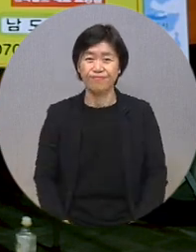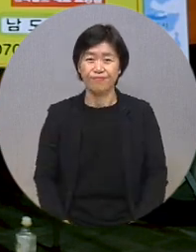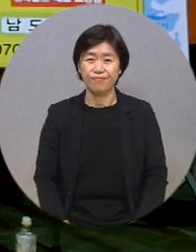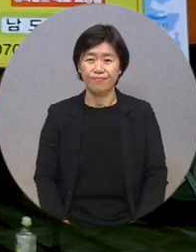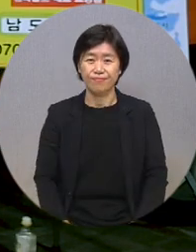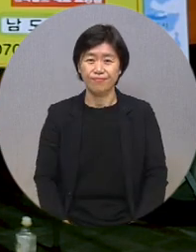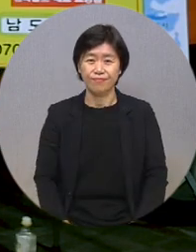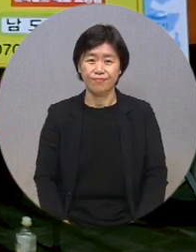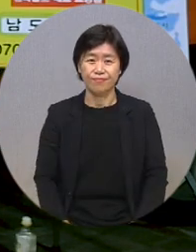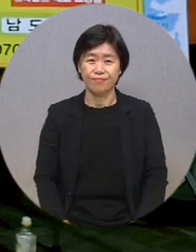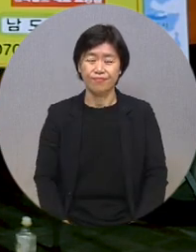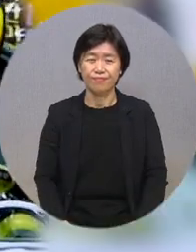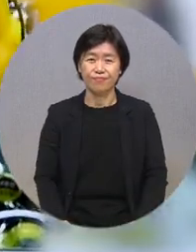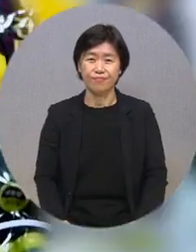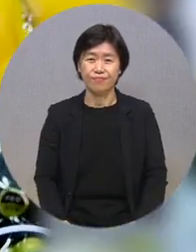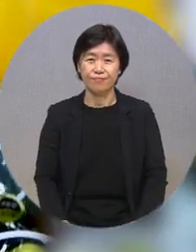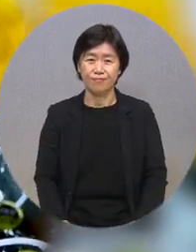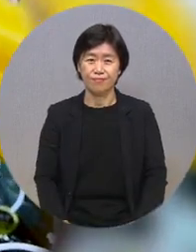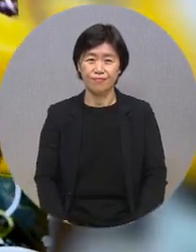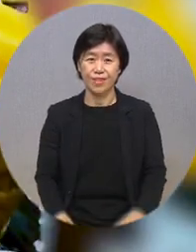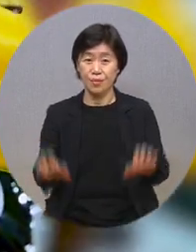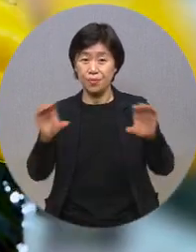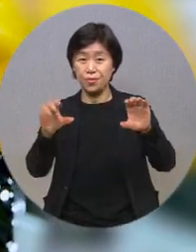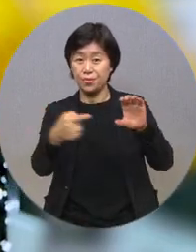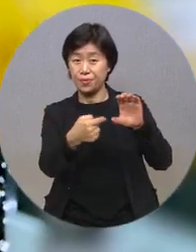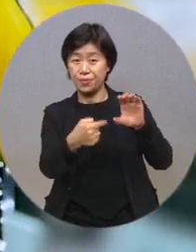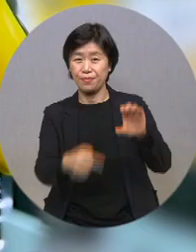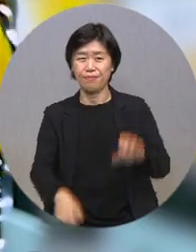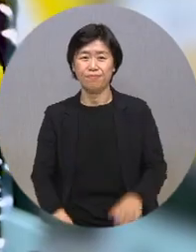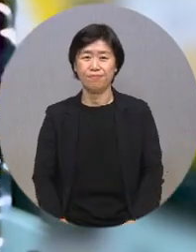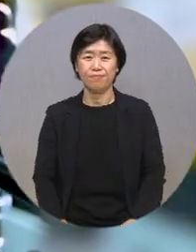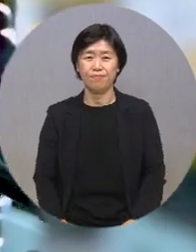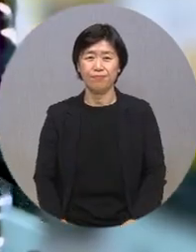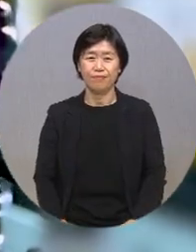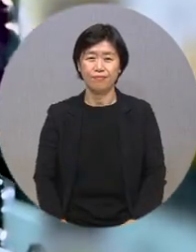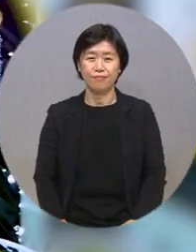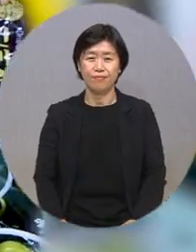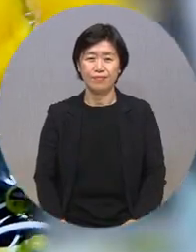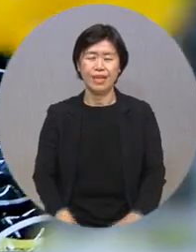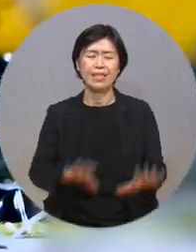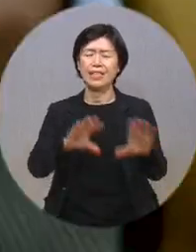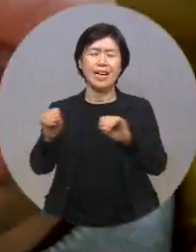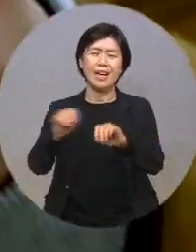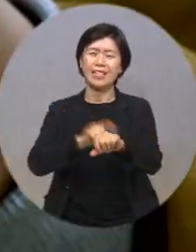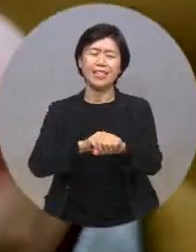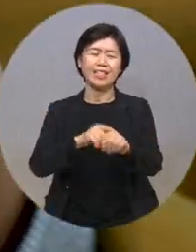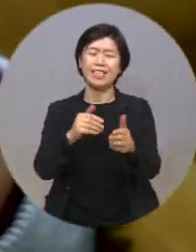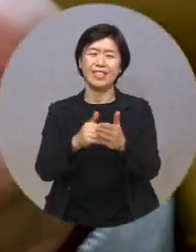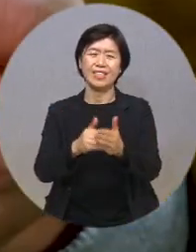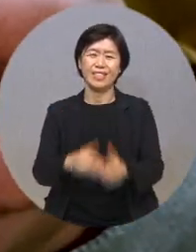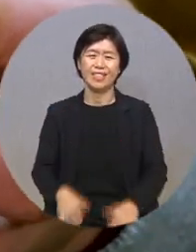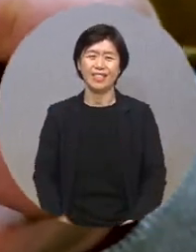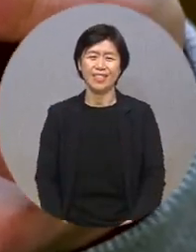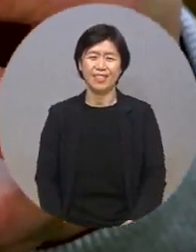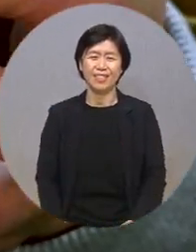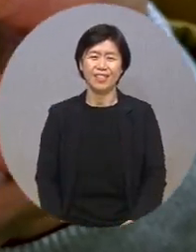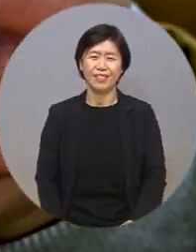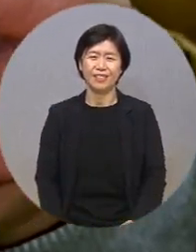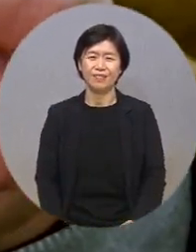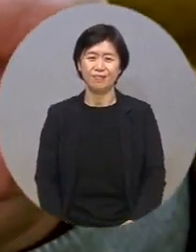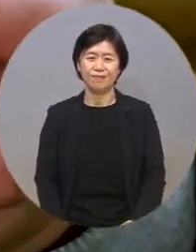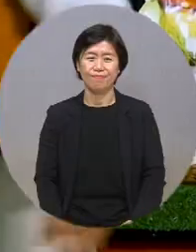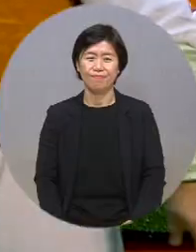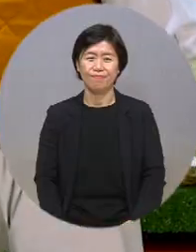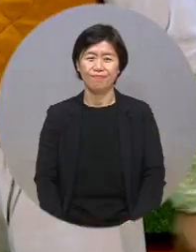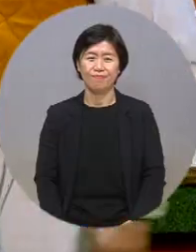카메라 앞으로 보여주고. 카메라 앞으로. 그리고 그리고 그만. 오케이 이리 와 대신 뒤로